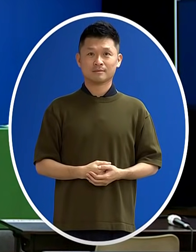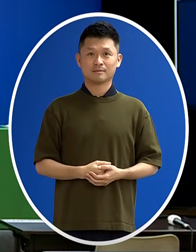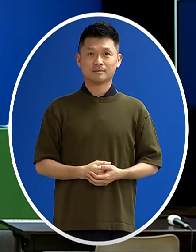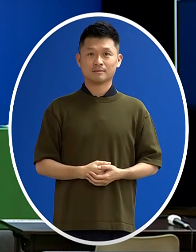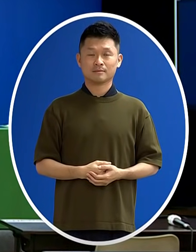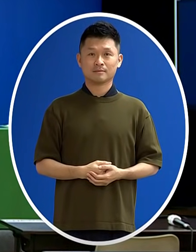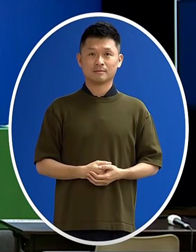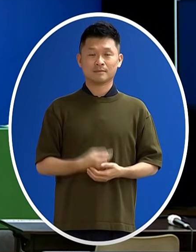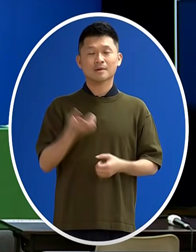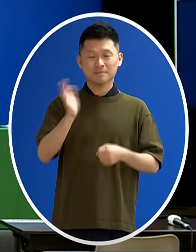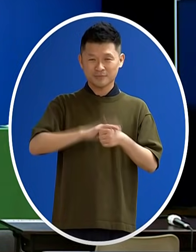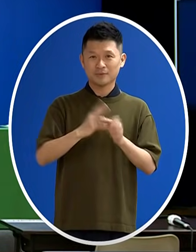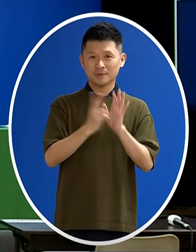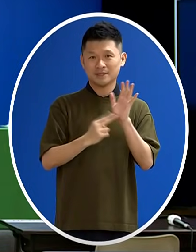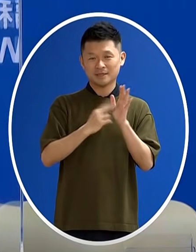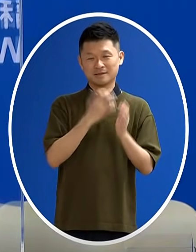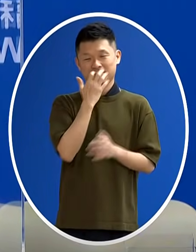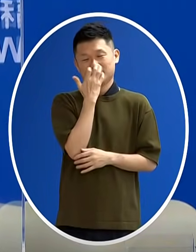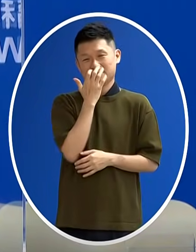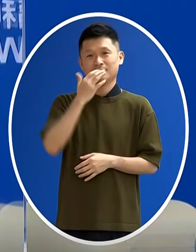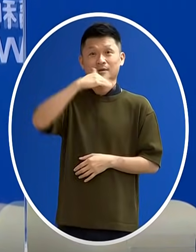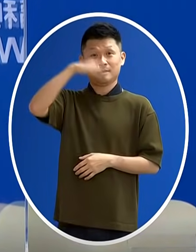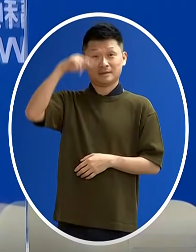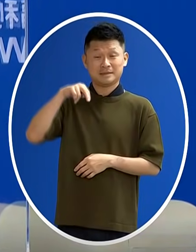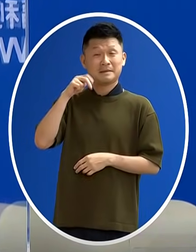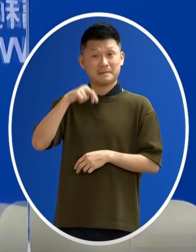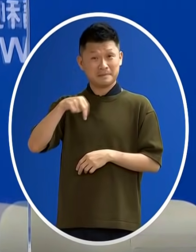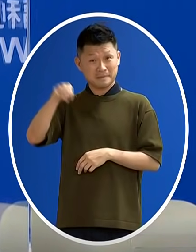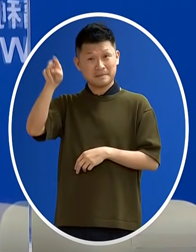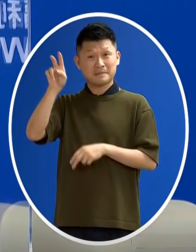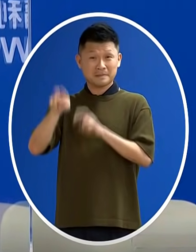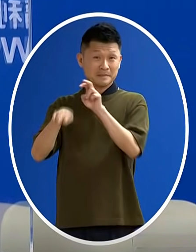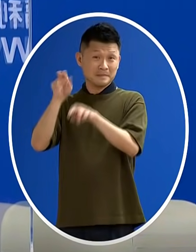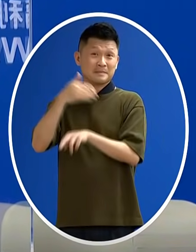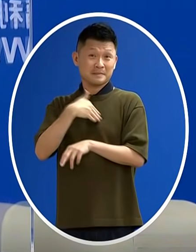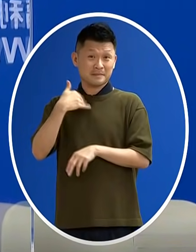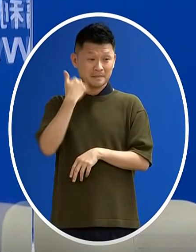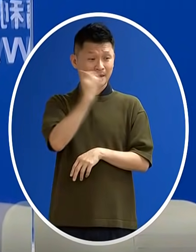我补充一下那个上山下海的部分啊，因为